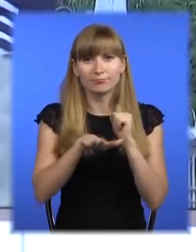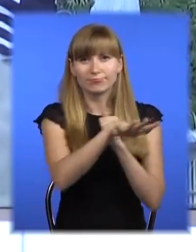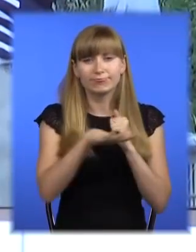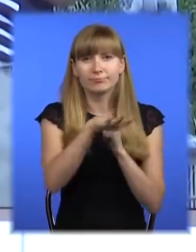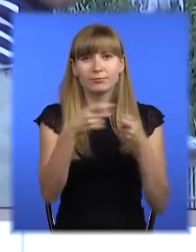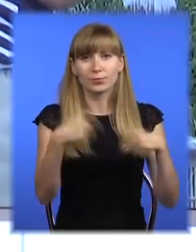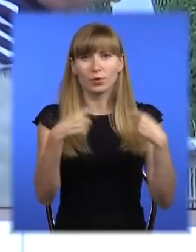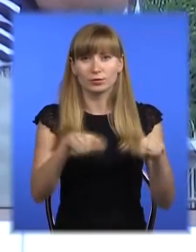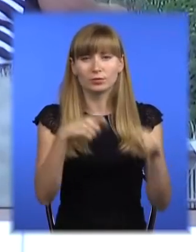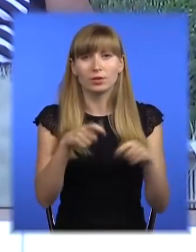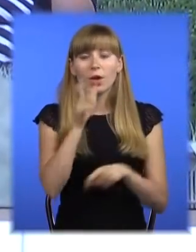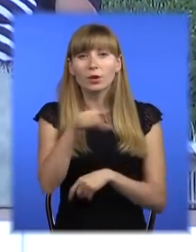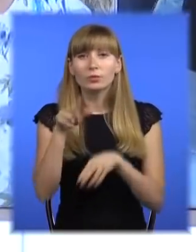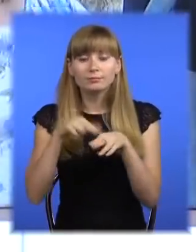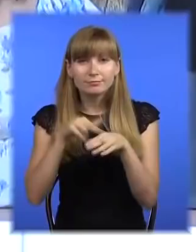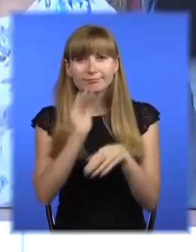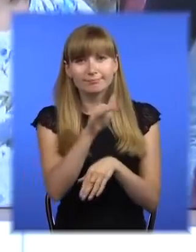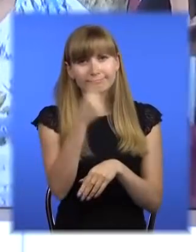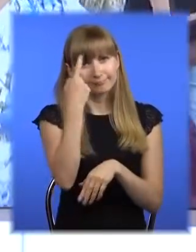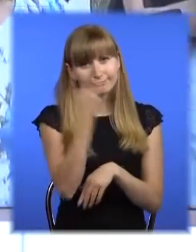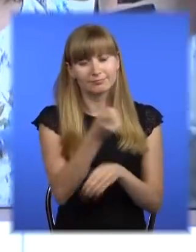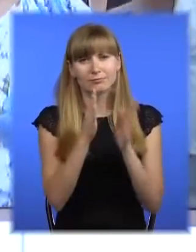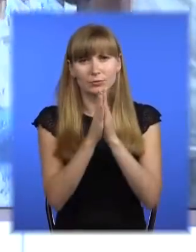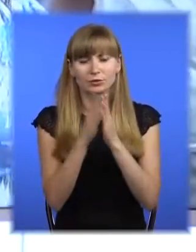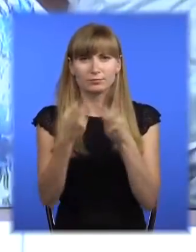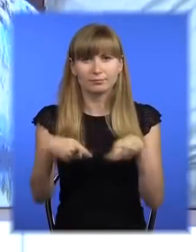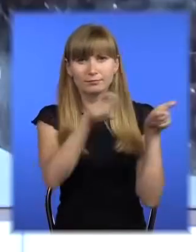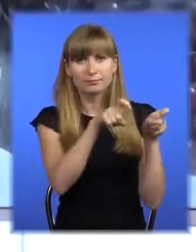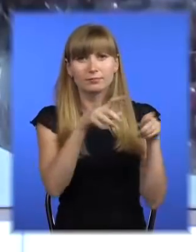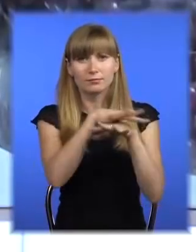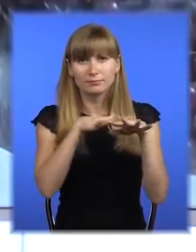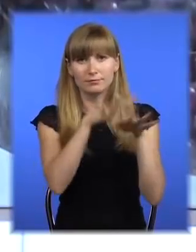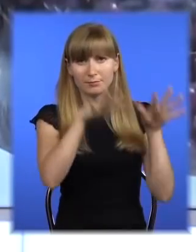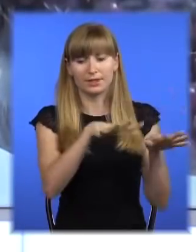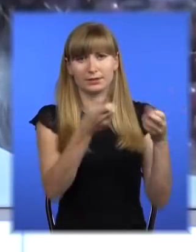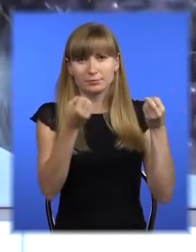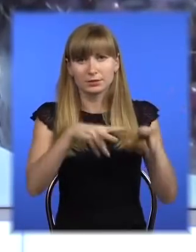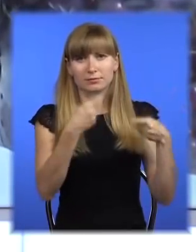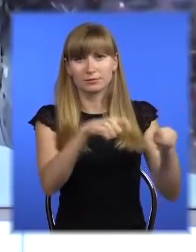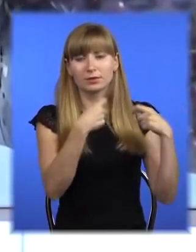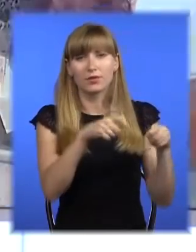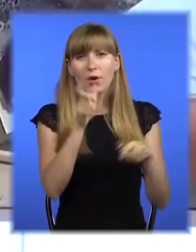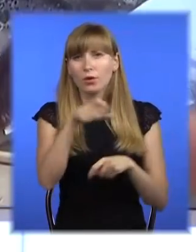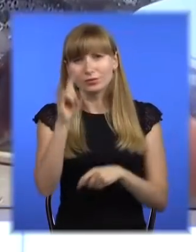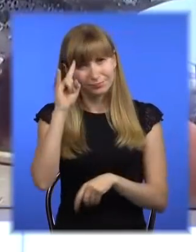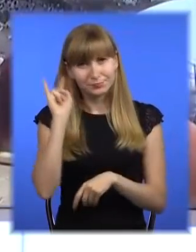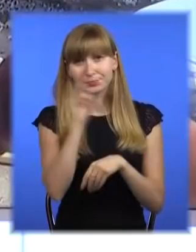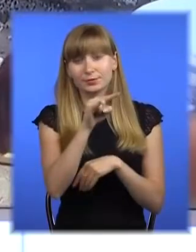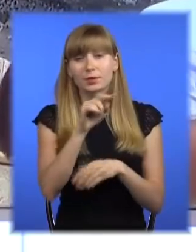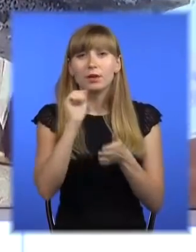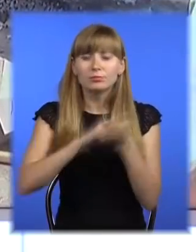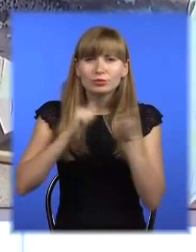прохання правоохоронців та районної влади перейти на облаштований майданчик сусіднього ринку люди не реагують. На це в них